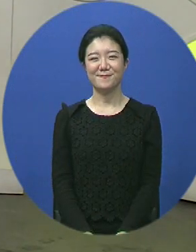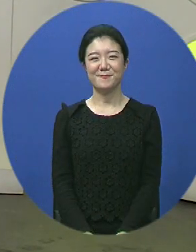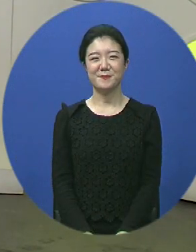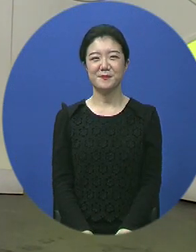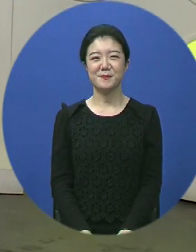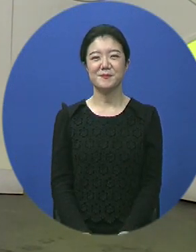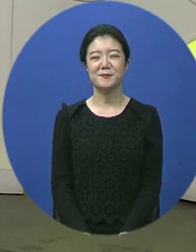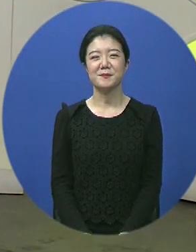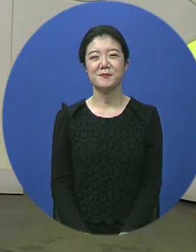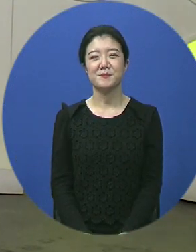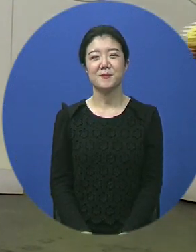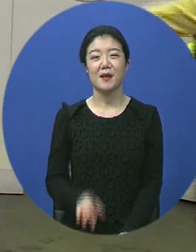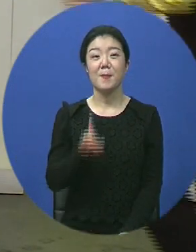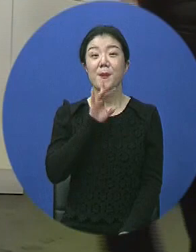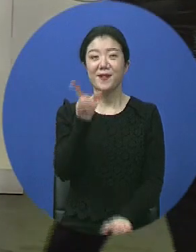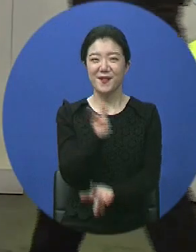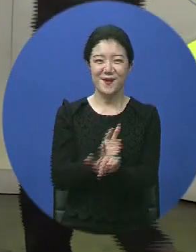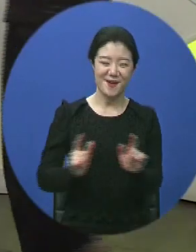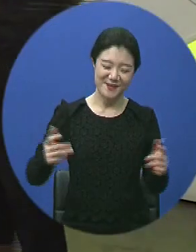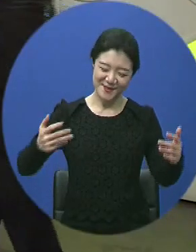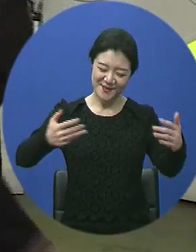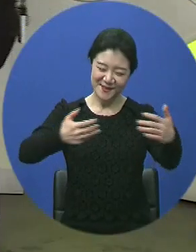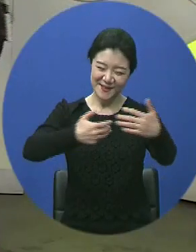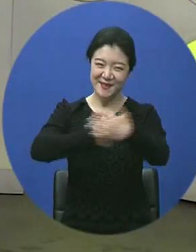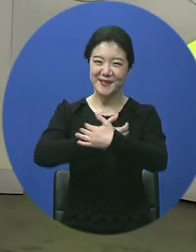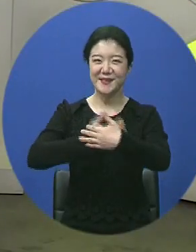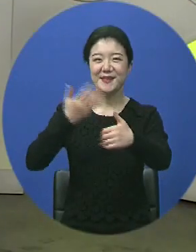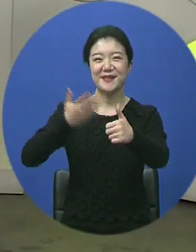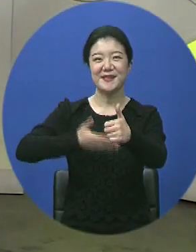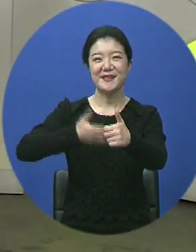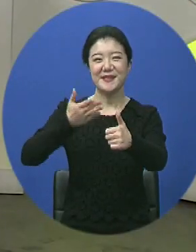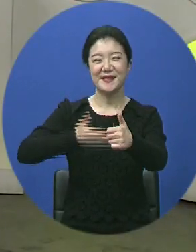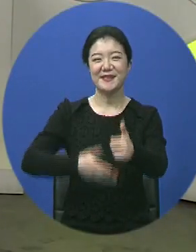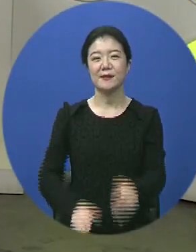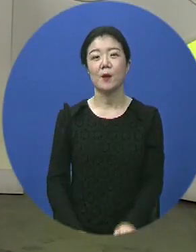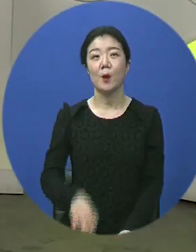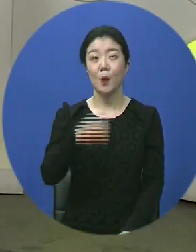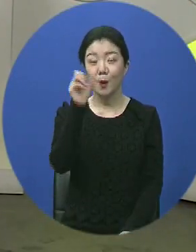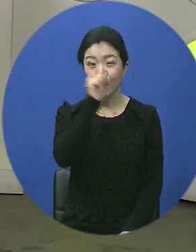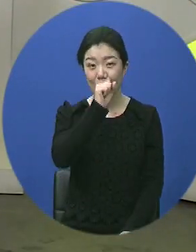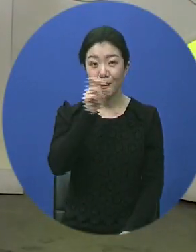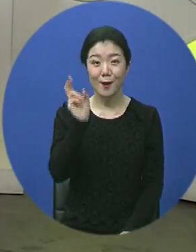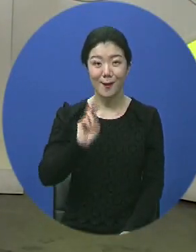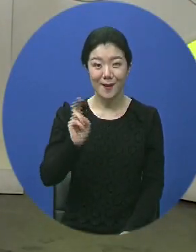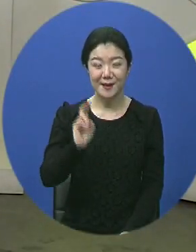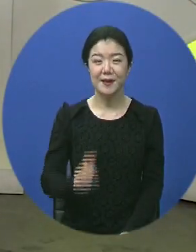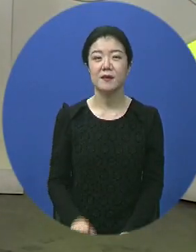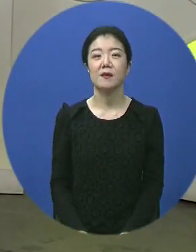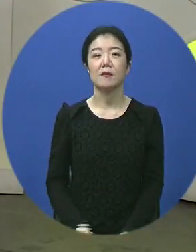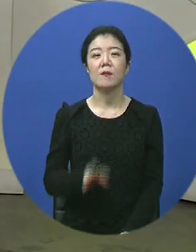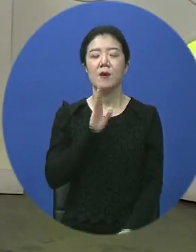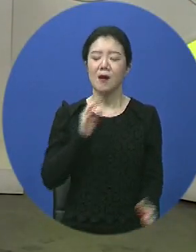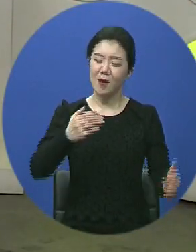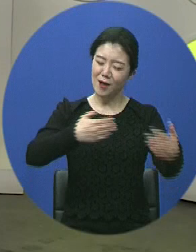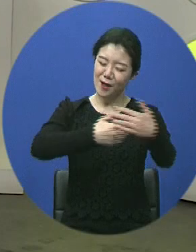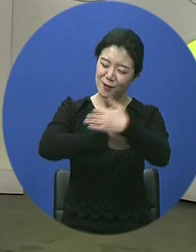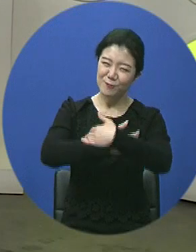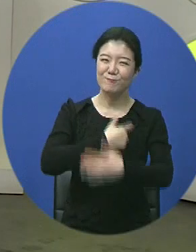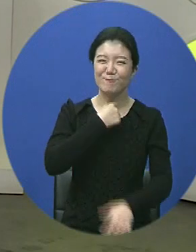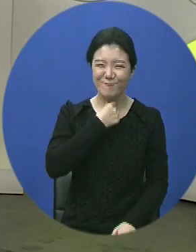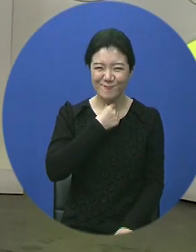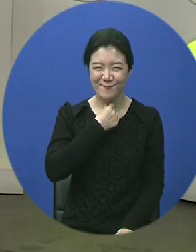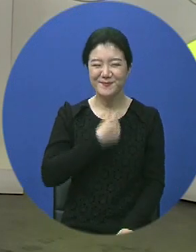안아주세요. 한 번만 더 안아주세요. 아, 좋다 노래. 아, 굉장히 네. 안아주고 싶어요